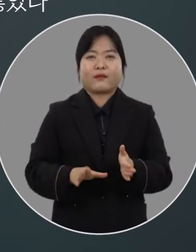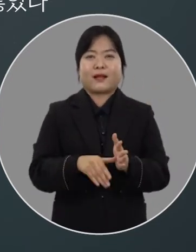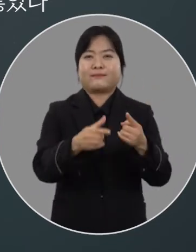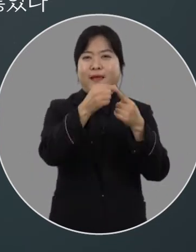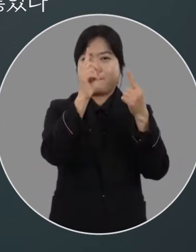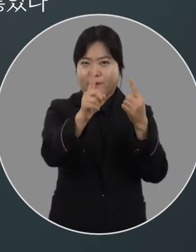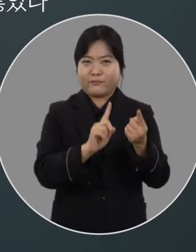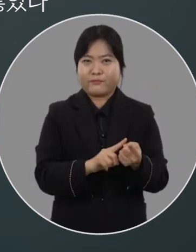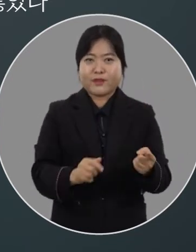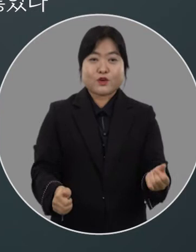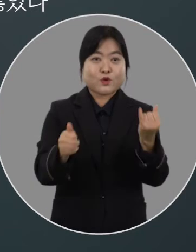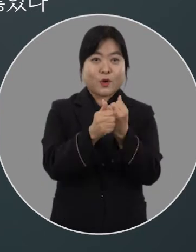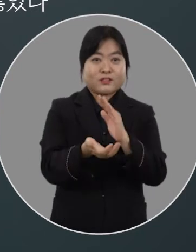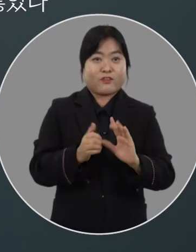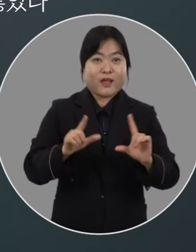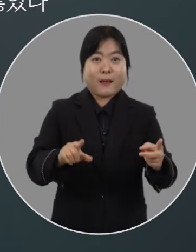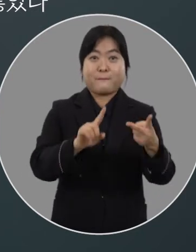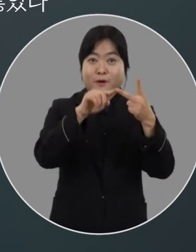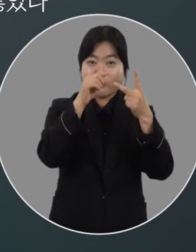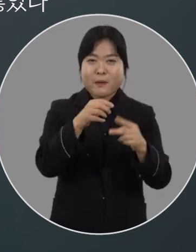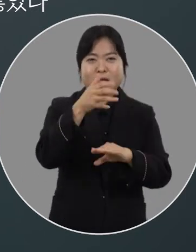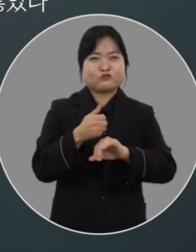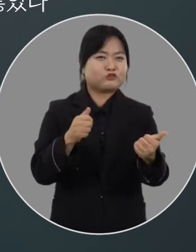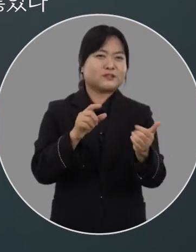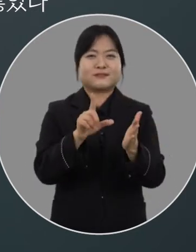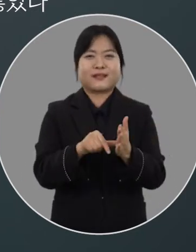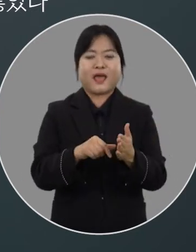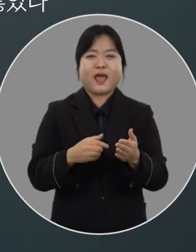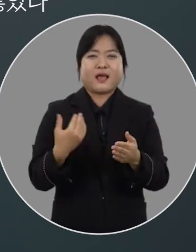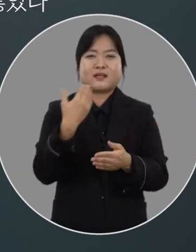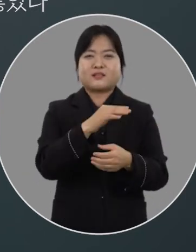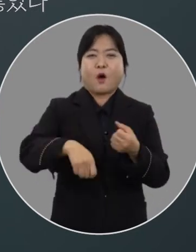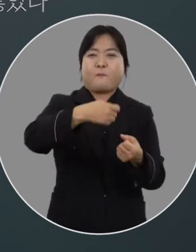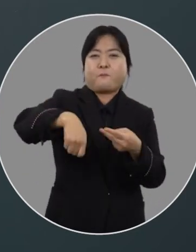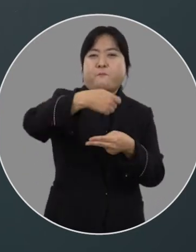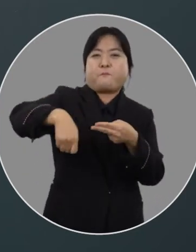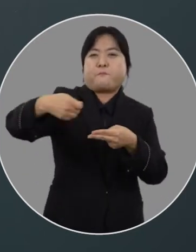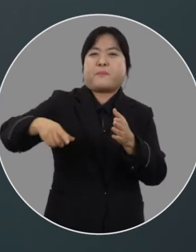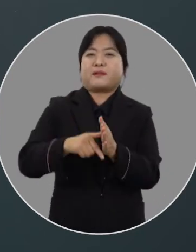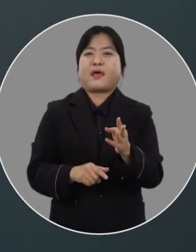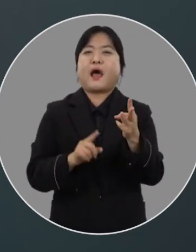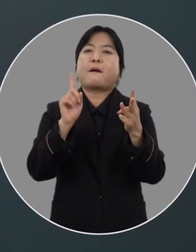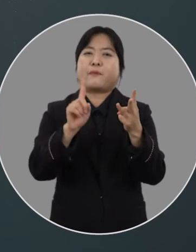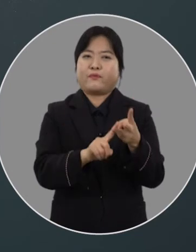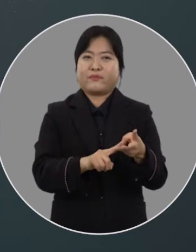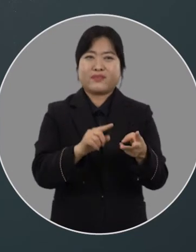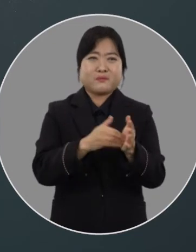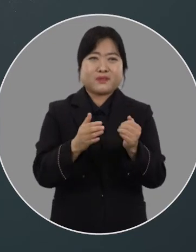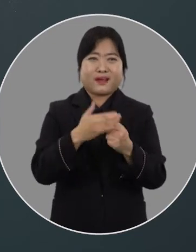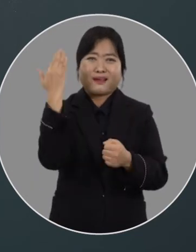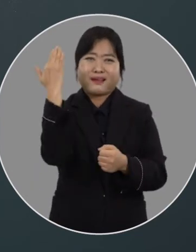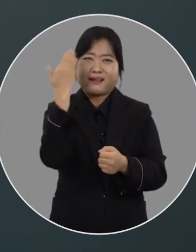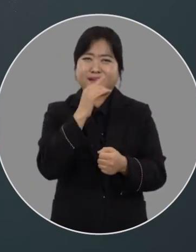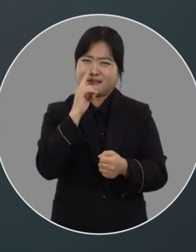때 1번, 그리고 결혼하기 전날 1번, 마지막 죽었을 때 염하면서 1번. 무슨 뜻이었다? 위생 상태가